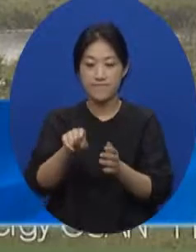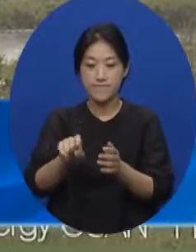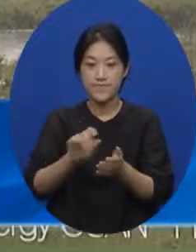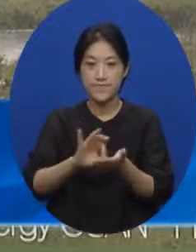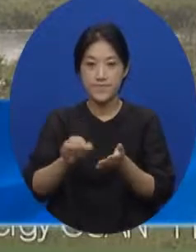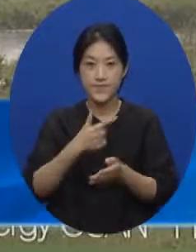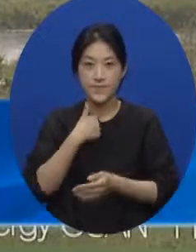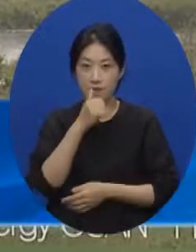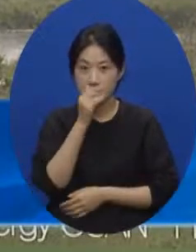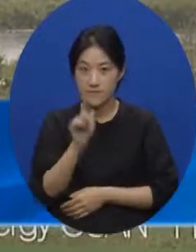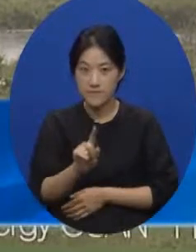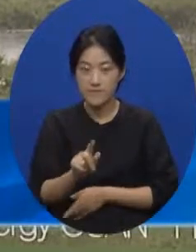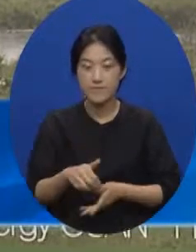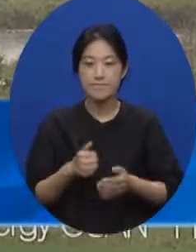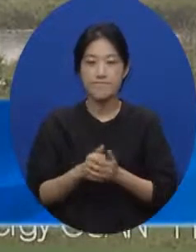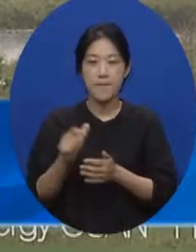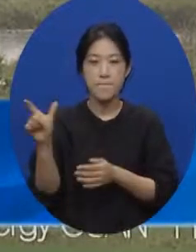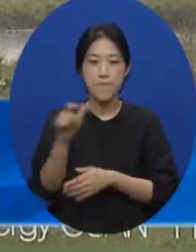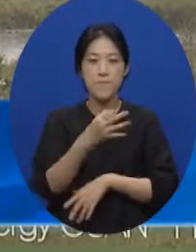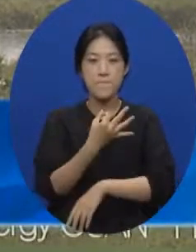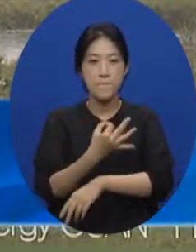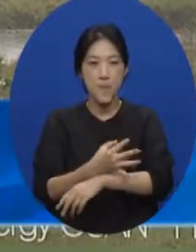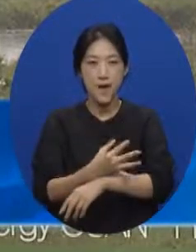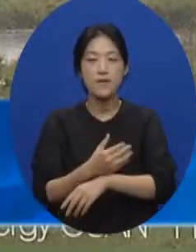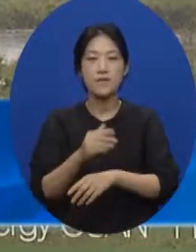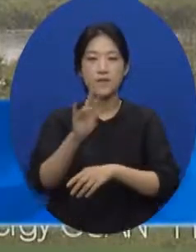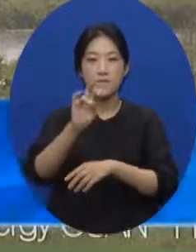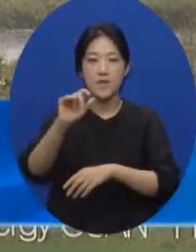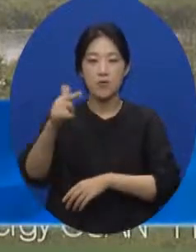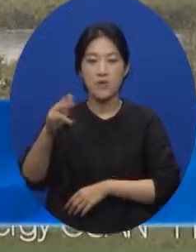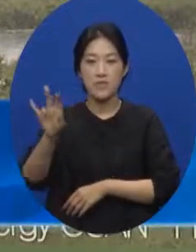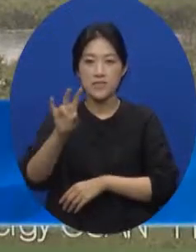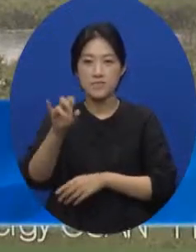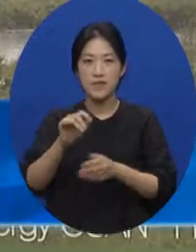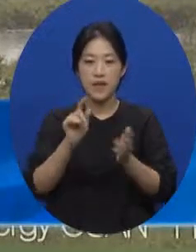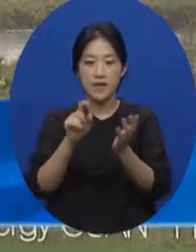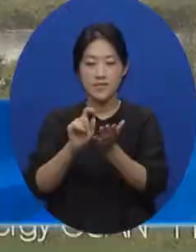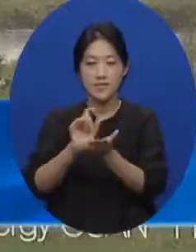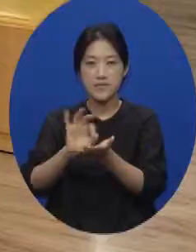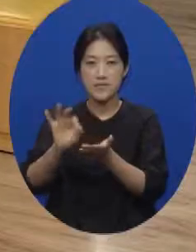빠르고 편리한 민원 24 를 이용하는 방법 알아보겠습니다